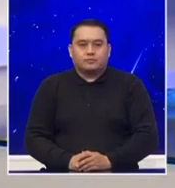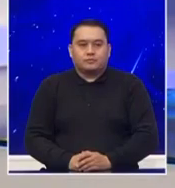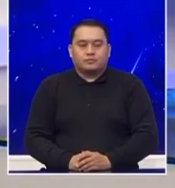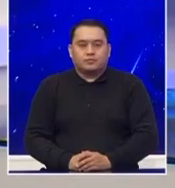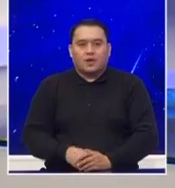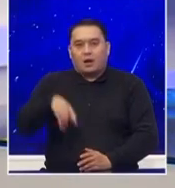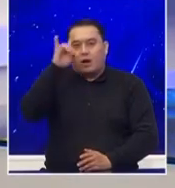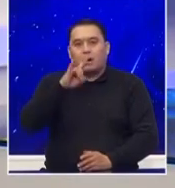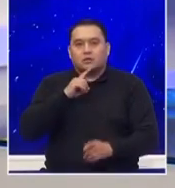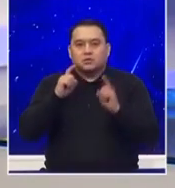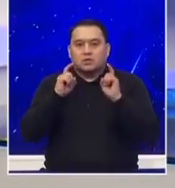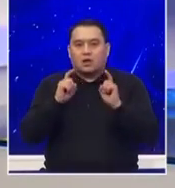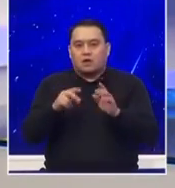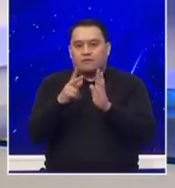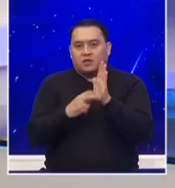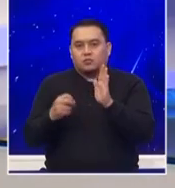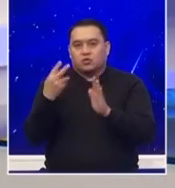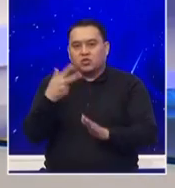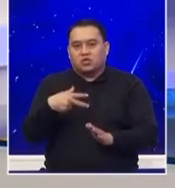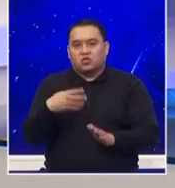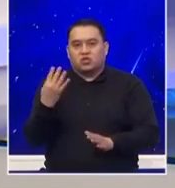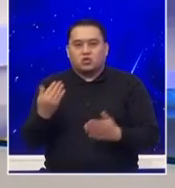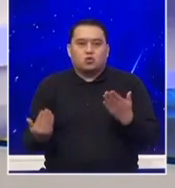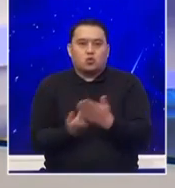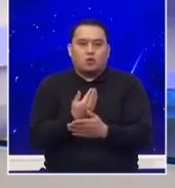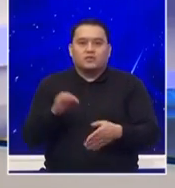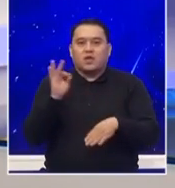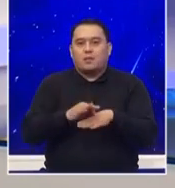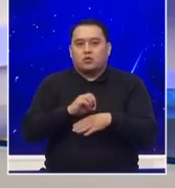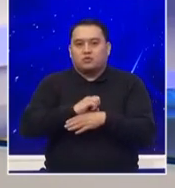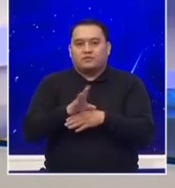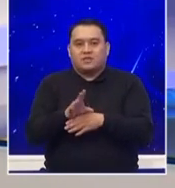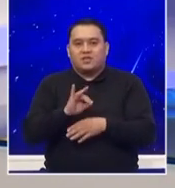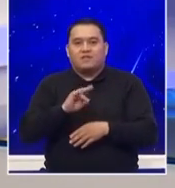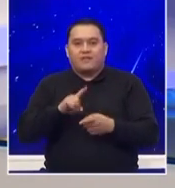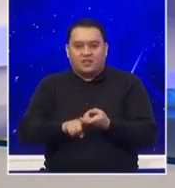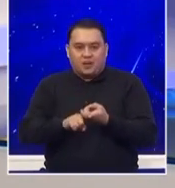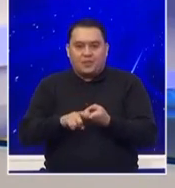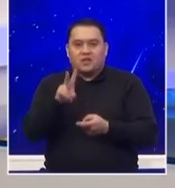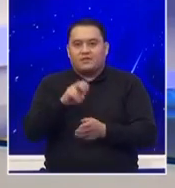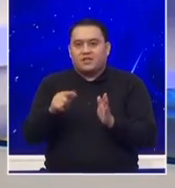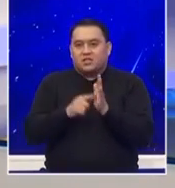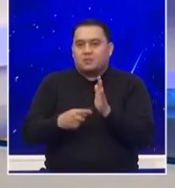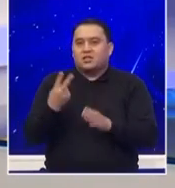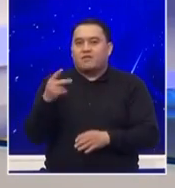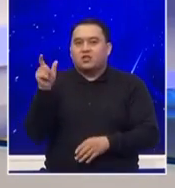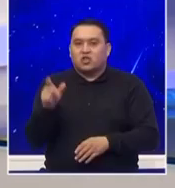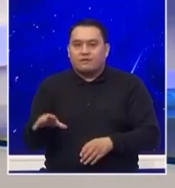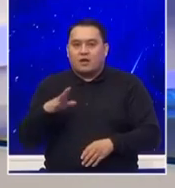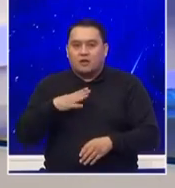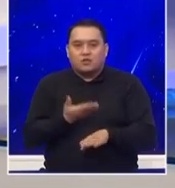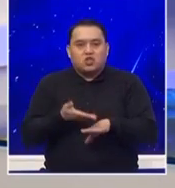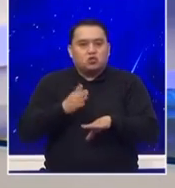В Казахстане зарегистрированы 834 новых случая заболевания коронавирусной инфекцией. 272 человека